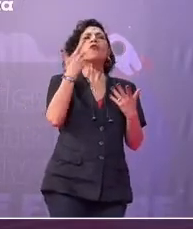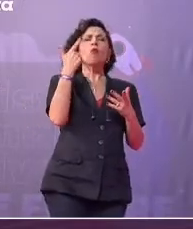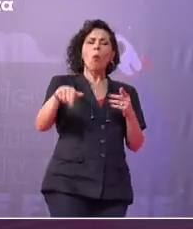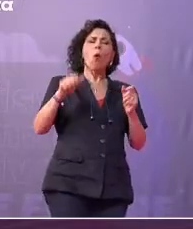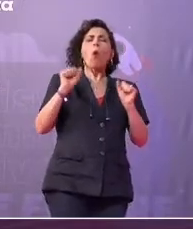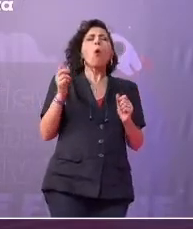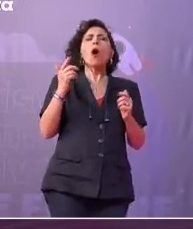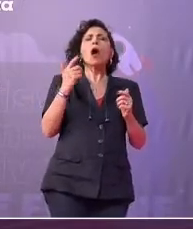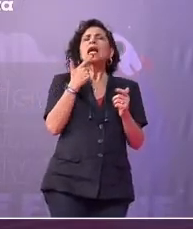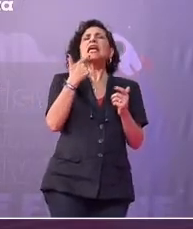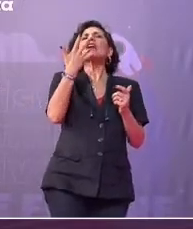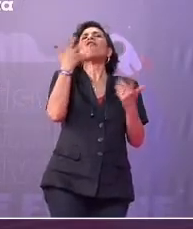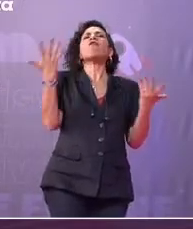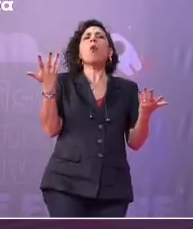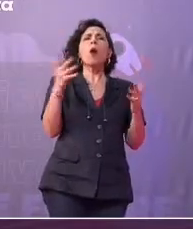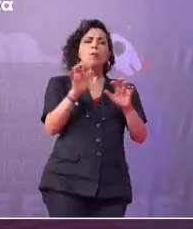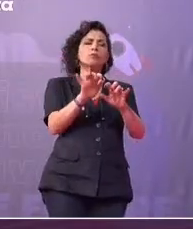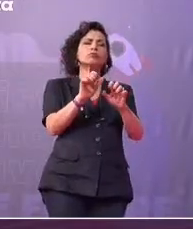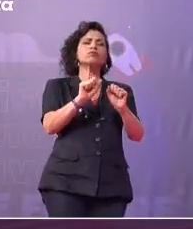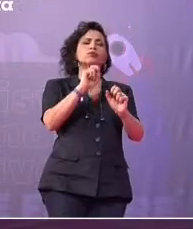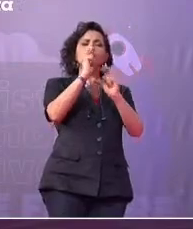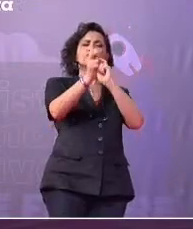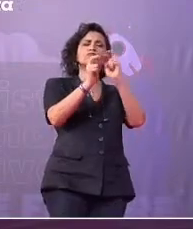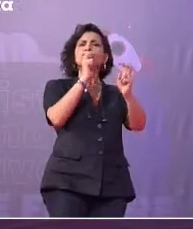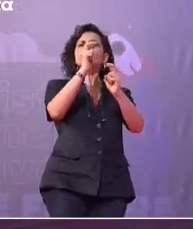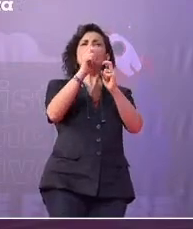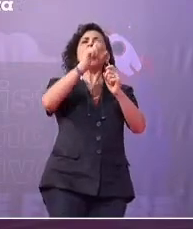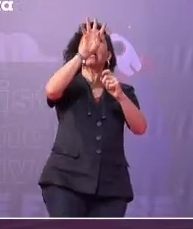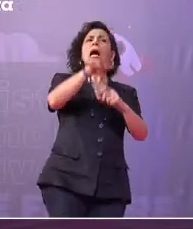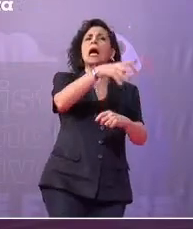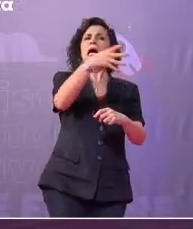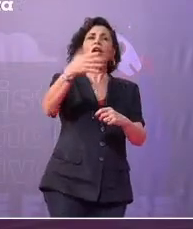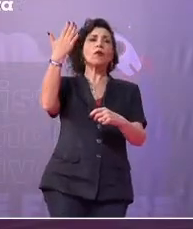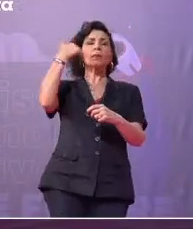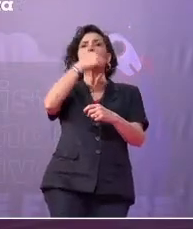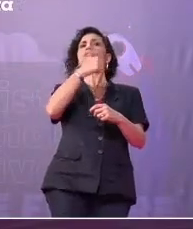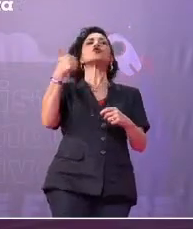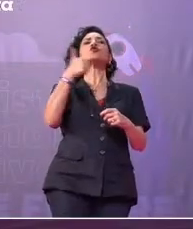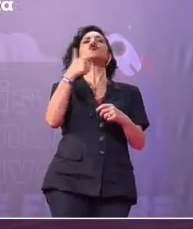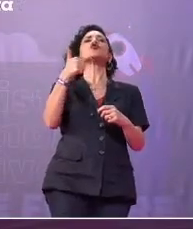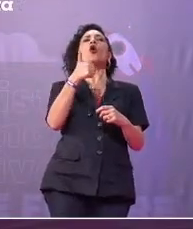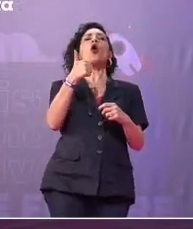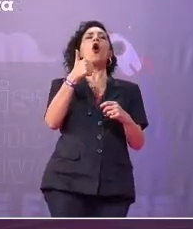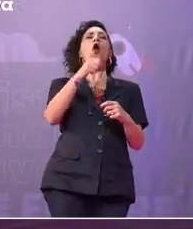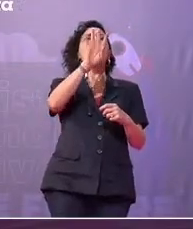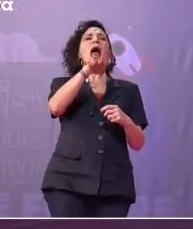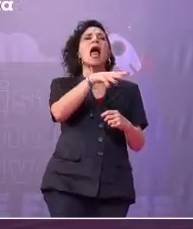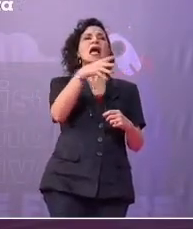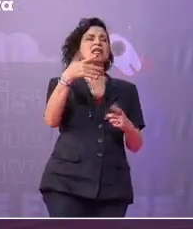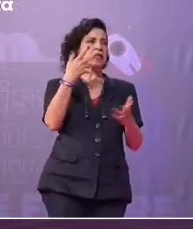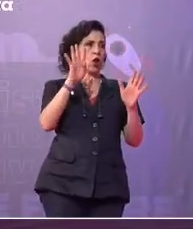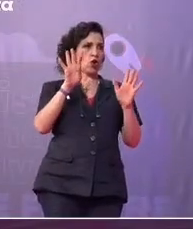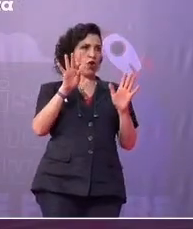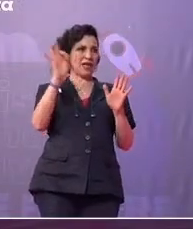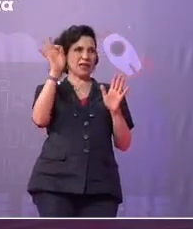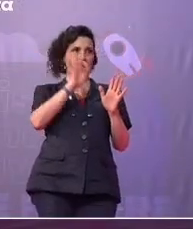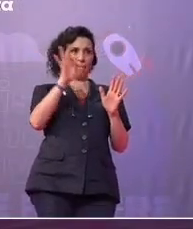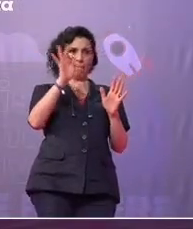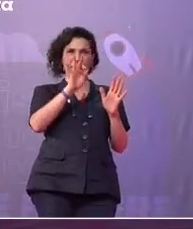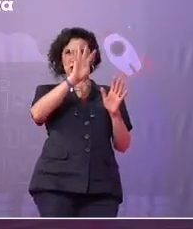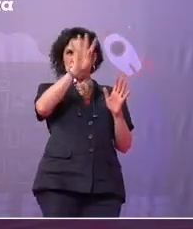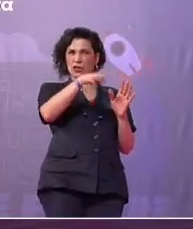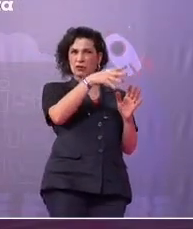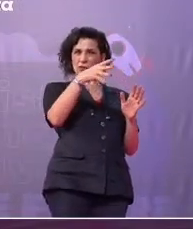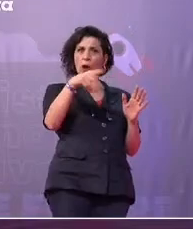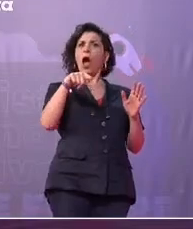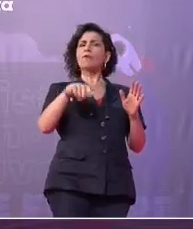prima potevano essere Fatti magari soltanto con Excel quindi l'utilizzo di Excel del 90% delle persone che non lo fanno di lavoro